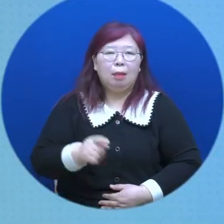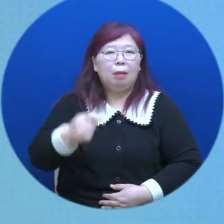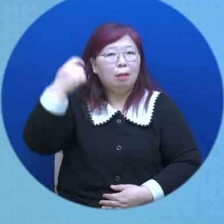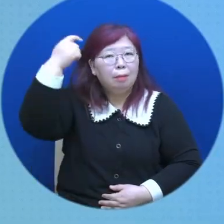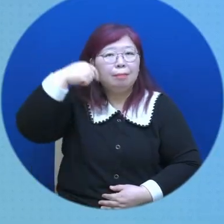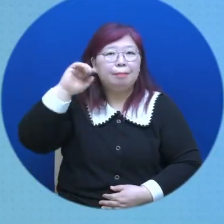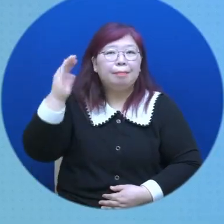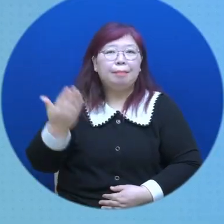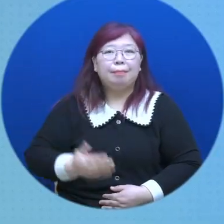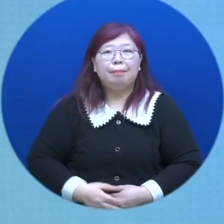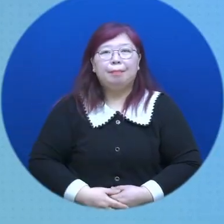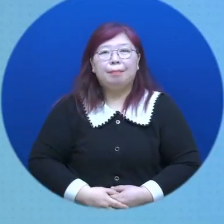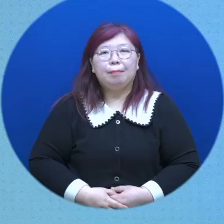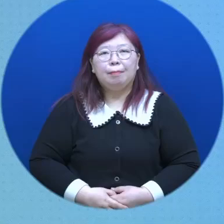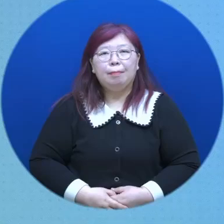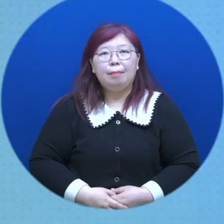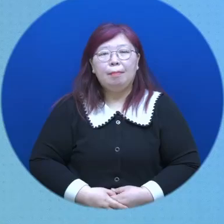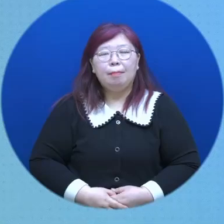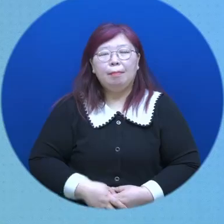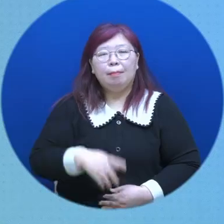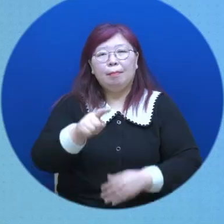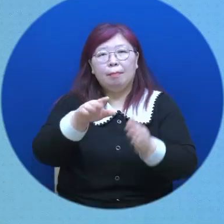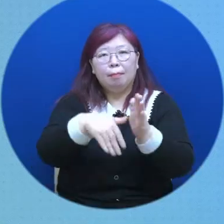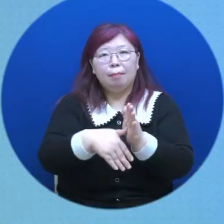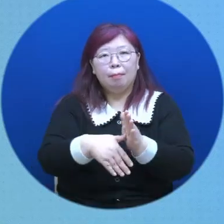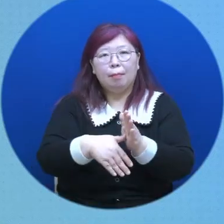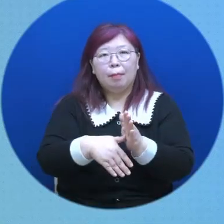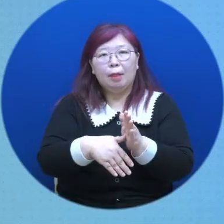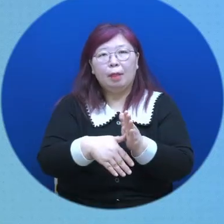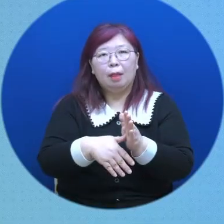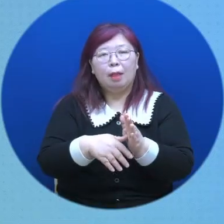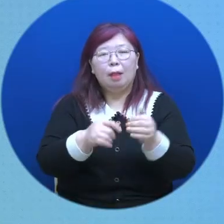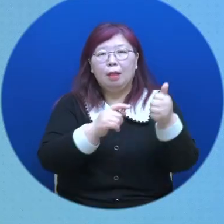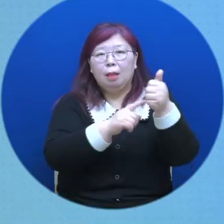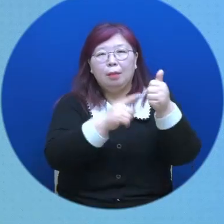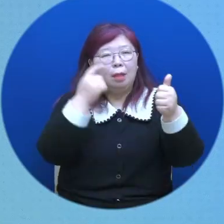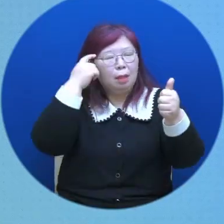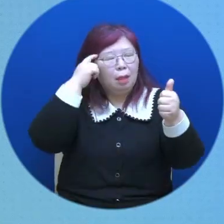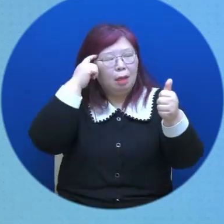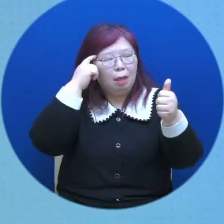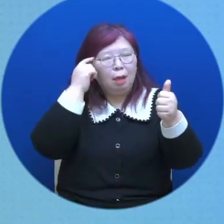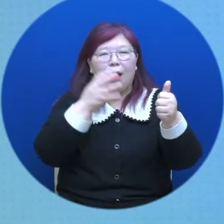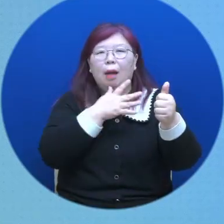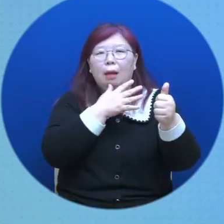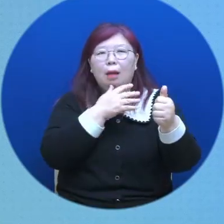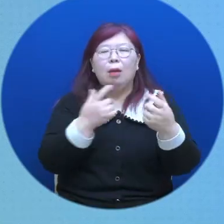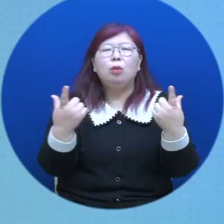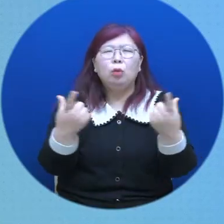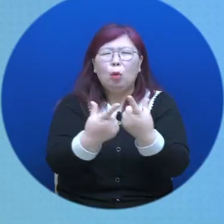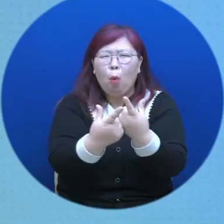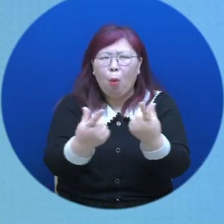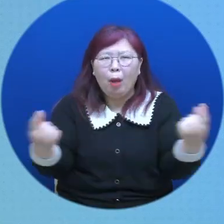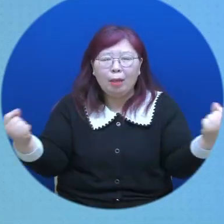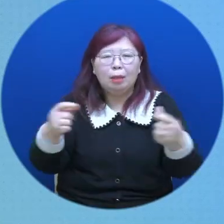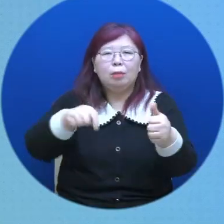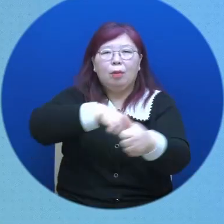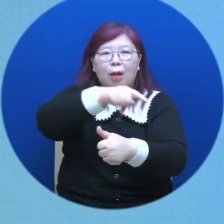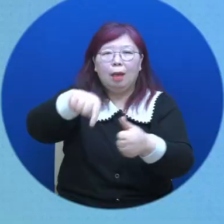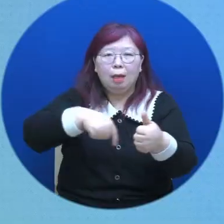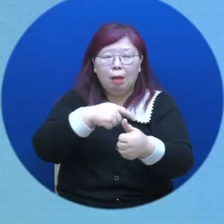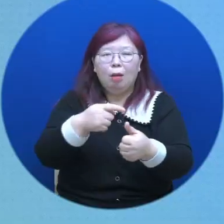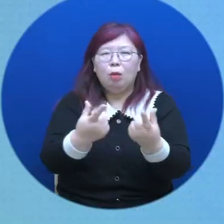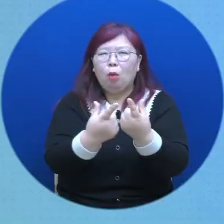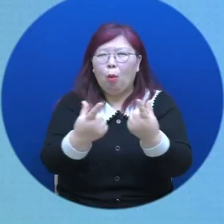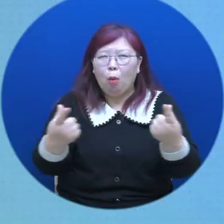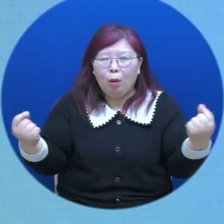거죠. 그때에 그는 생각을 하는 거죠. 동일한 어려움, 동일한 환경이지만